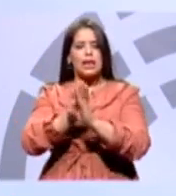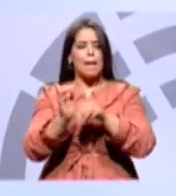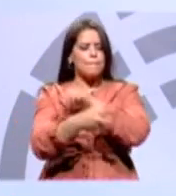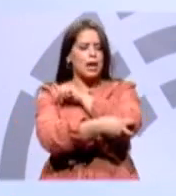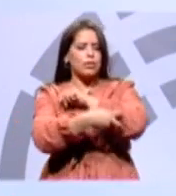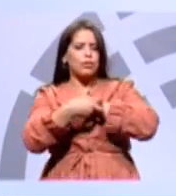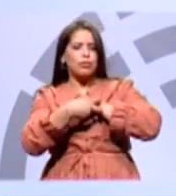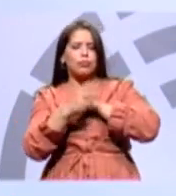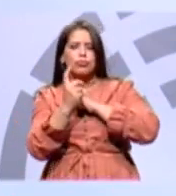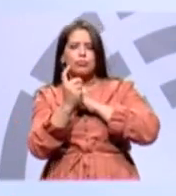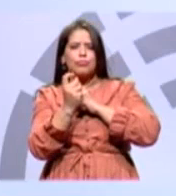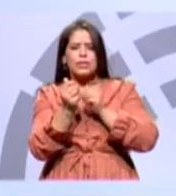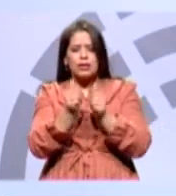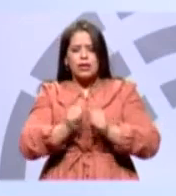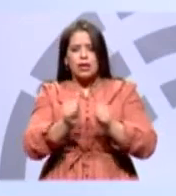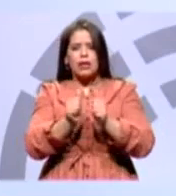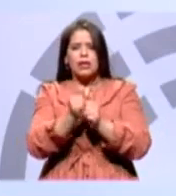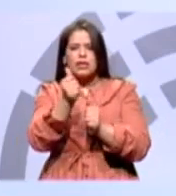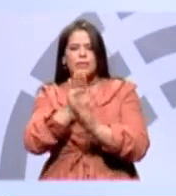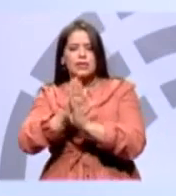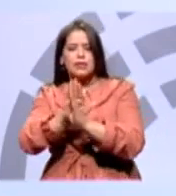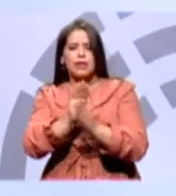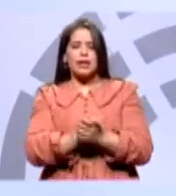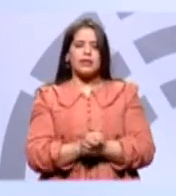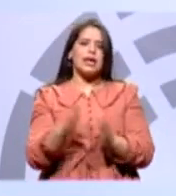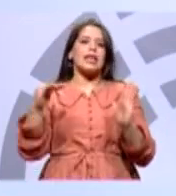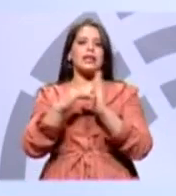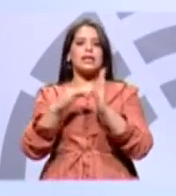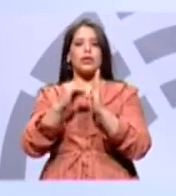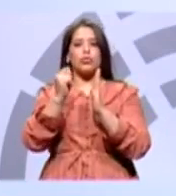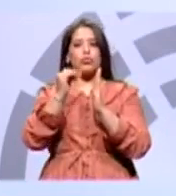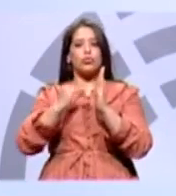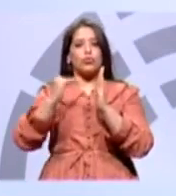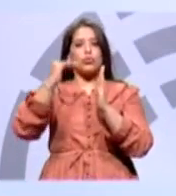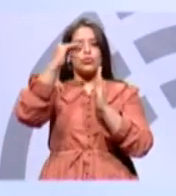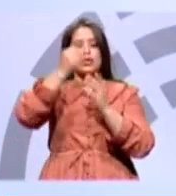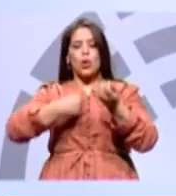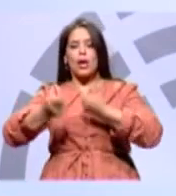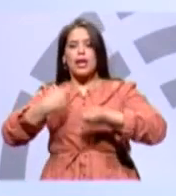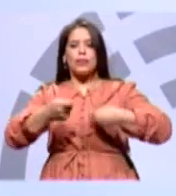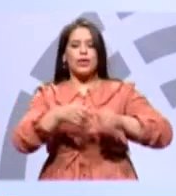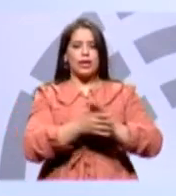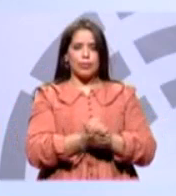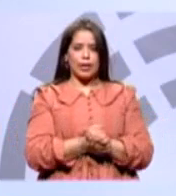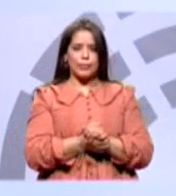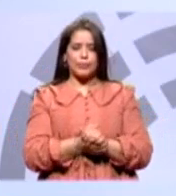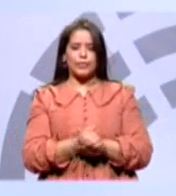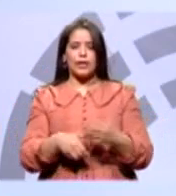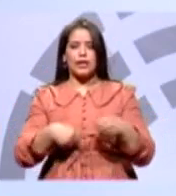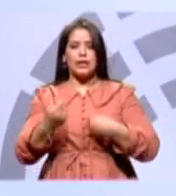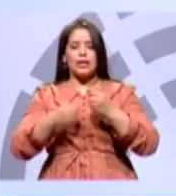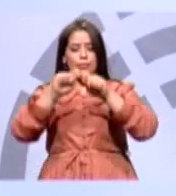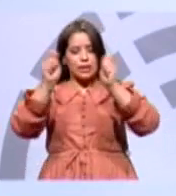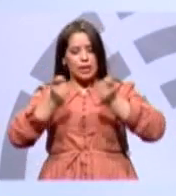بشروط موضوعيه وميسره التصدي لغلاء الاسعار والاحتكار والمضاربه تعزيز انظمه الحمايه